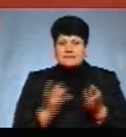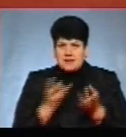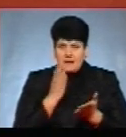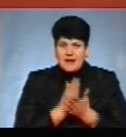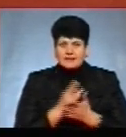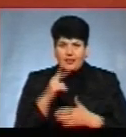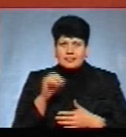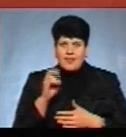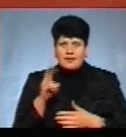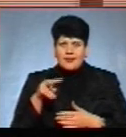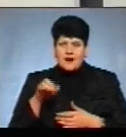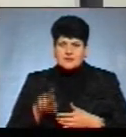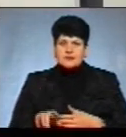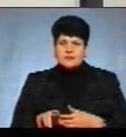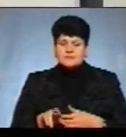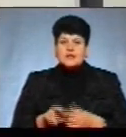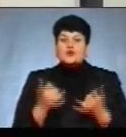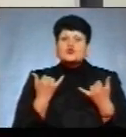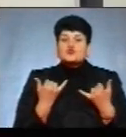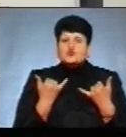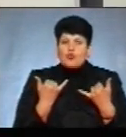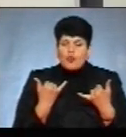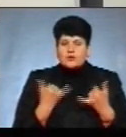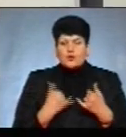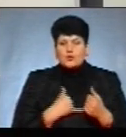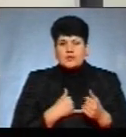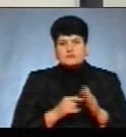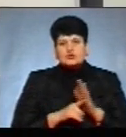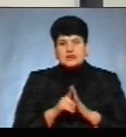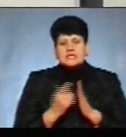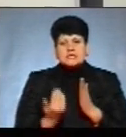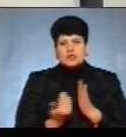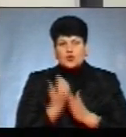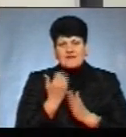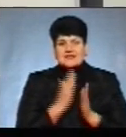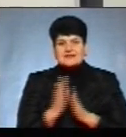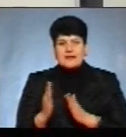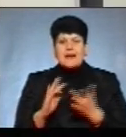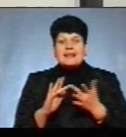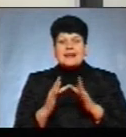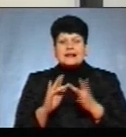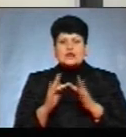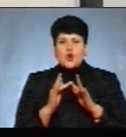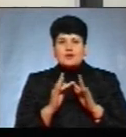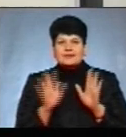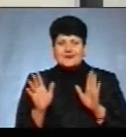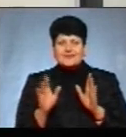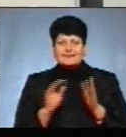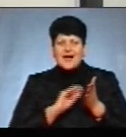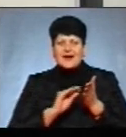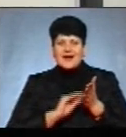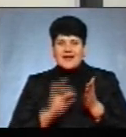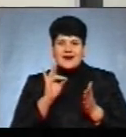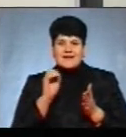їй потрібно мати декларацію сімейних лікарів. Ну, сьогодні ми вводимо нову систему, це електронний рецепт, і ми вже зараз